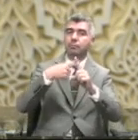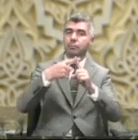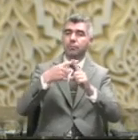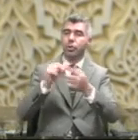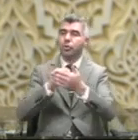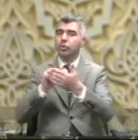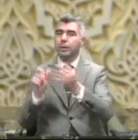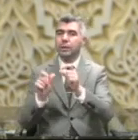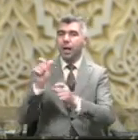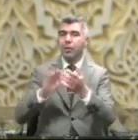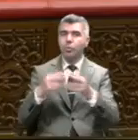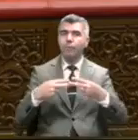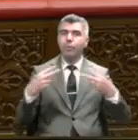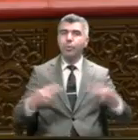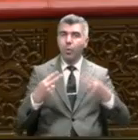ببلادنا